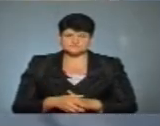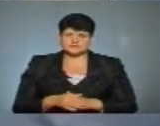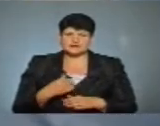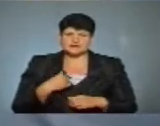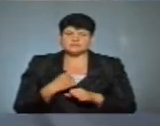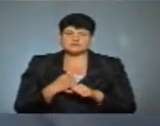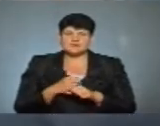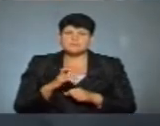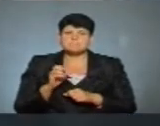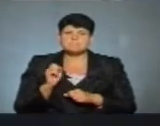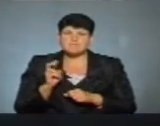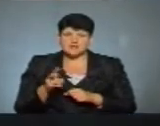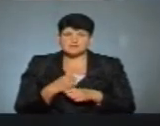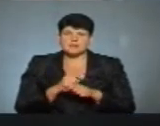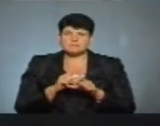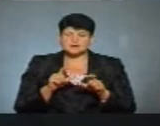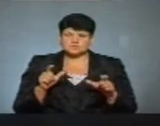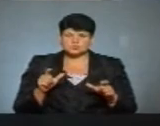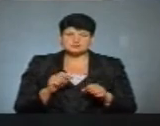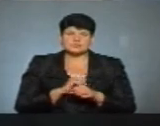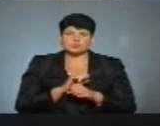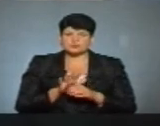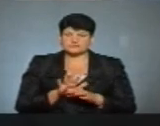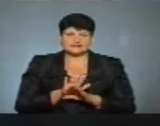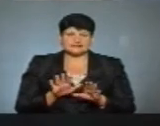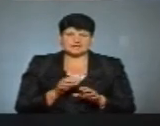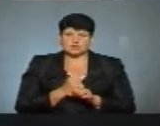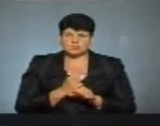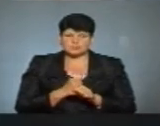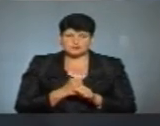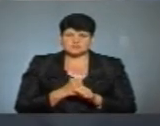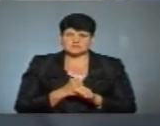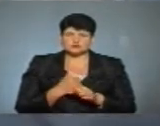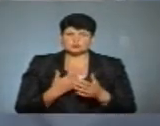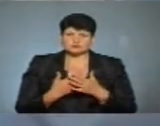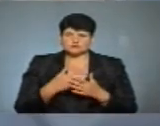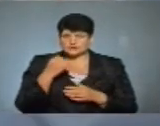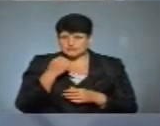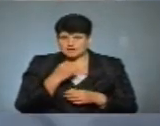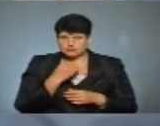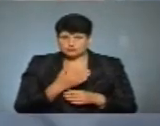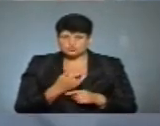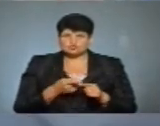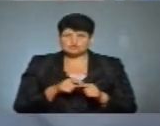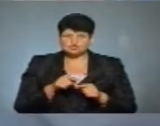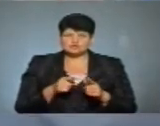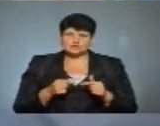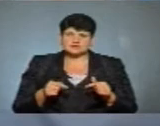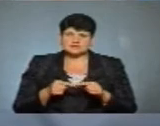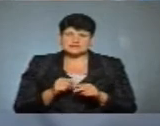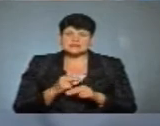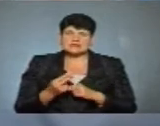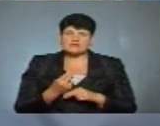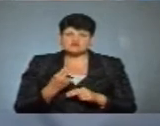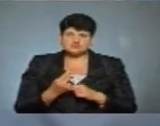працювала в бак-лабораторії, тести на коронавірус не робили. Тобто, дякуючи цьому, що організували це